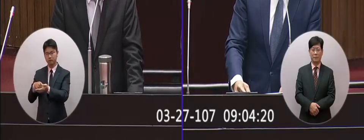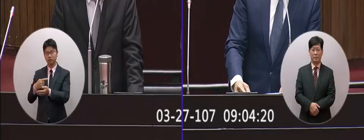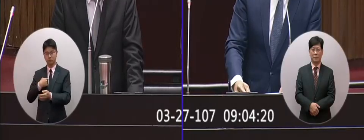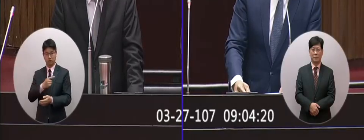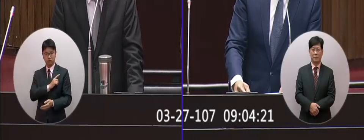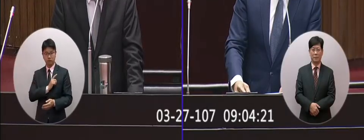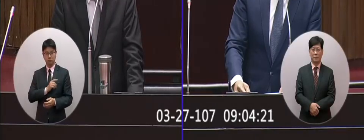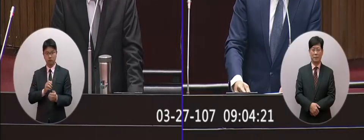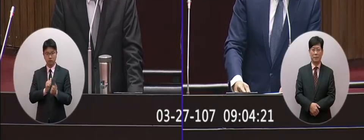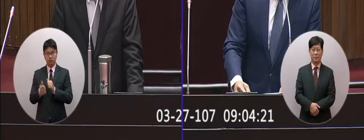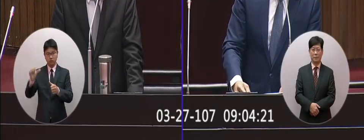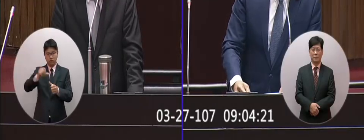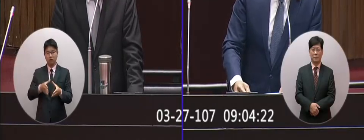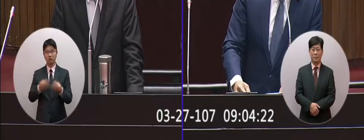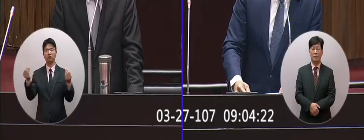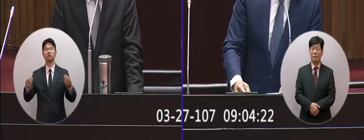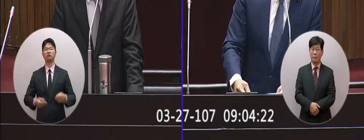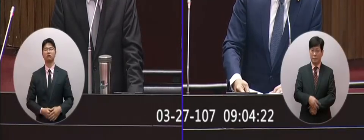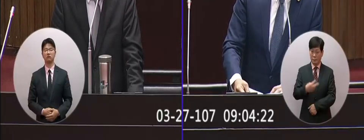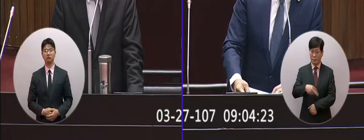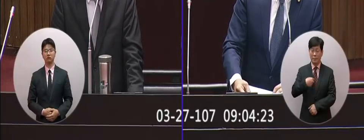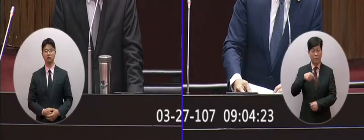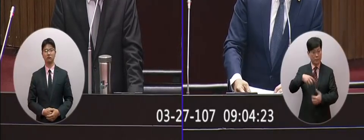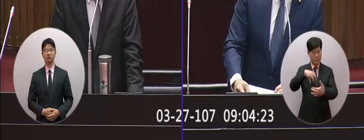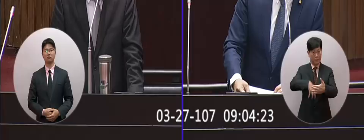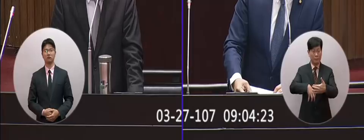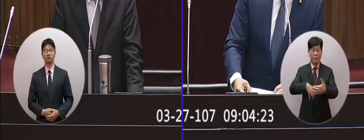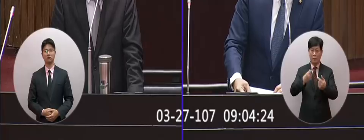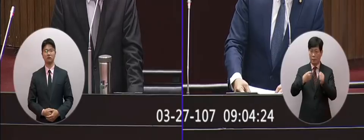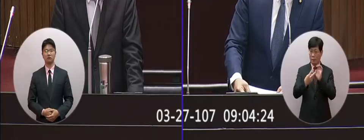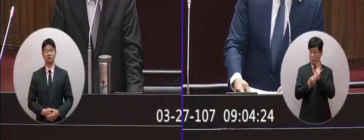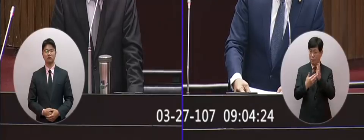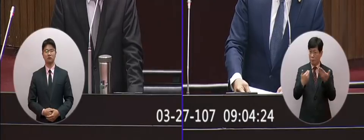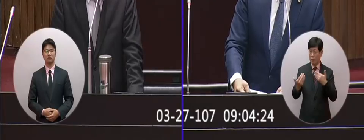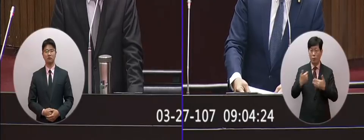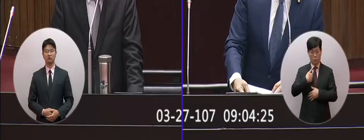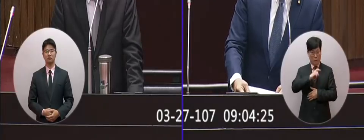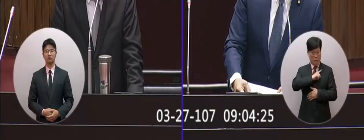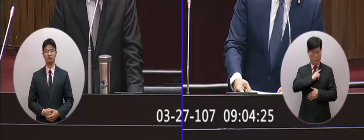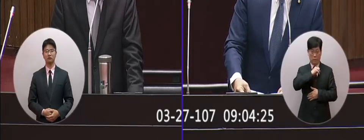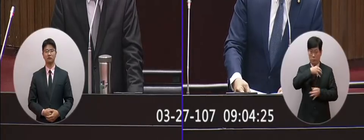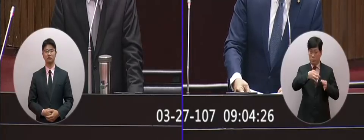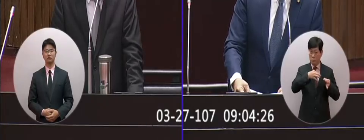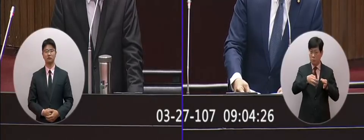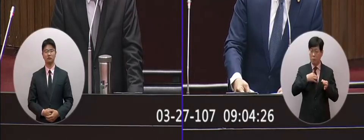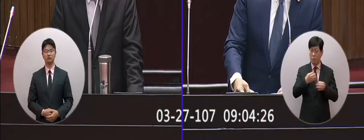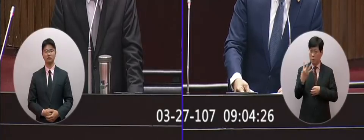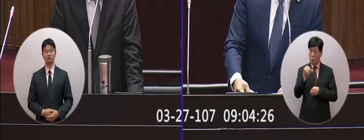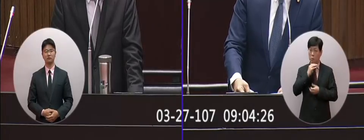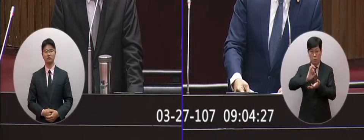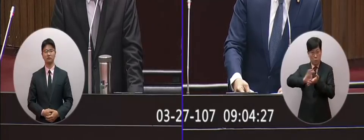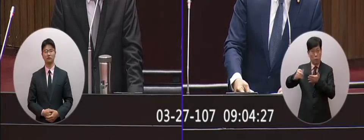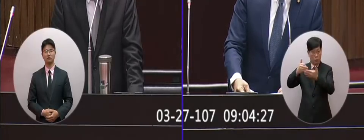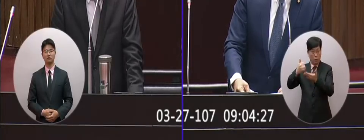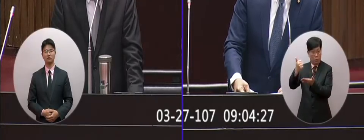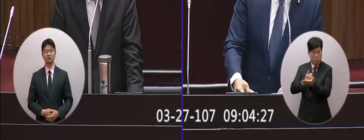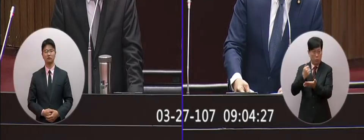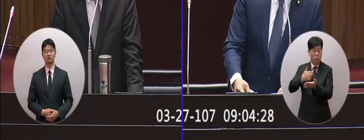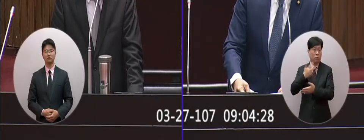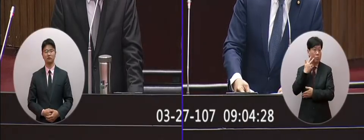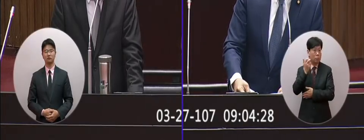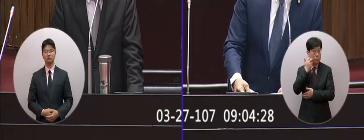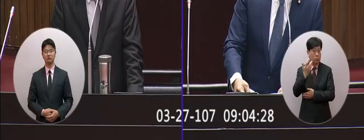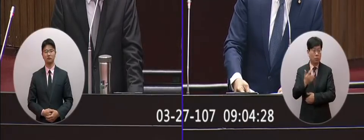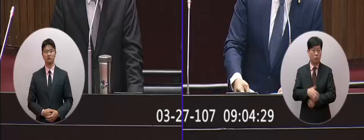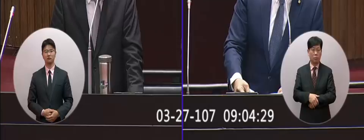进入豁免的名单。 是，那这个其中当然也要厘清我们自己本身的业者到底有多少是使用来自于这个